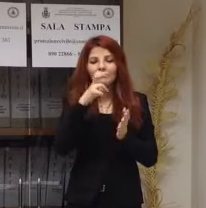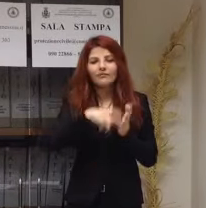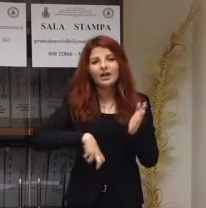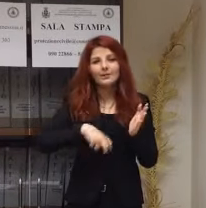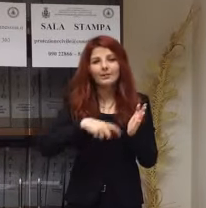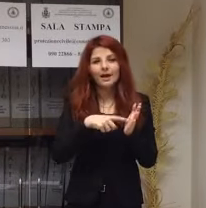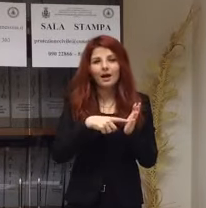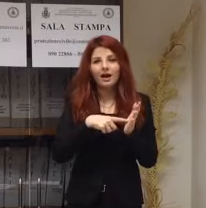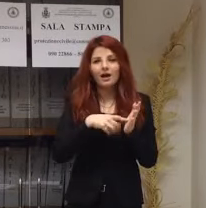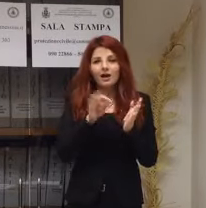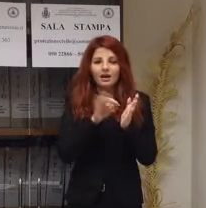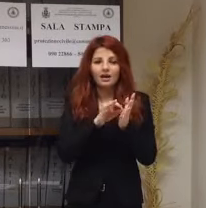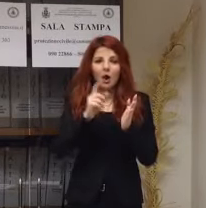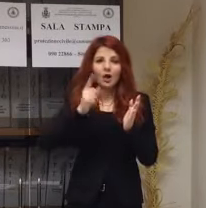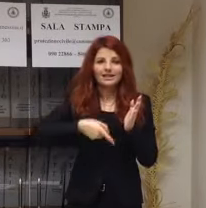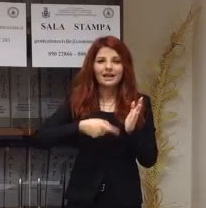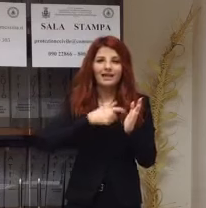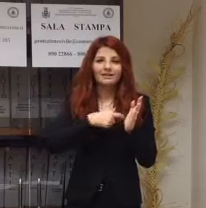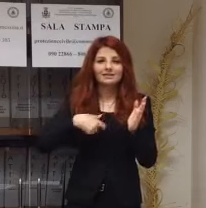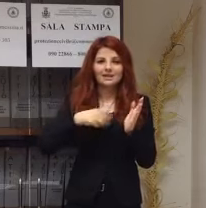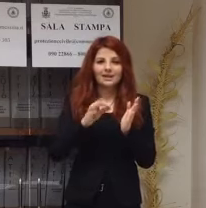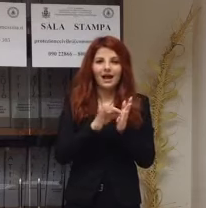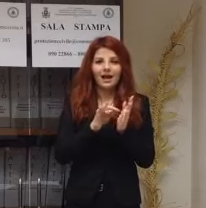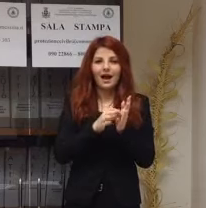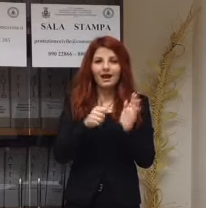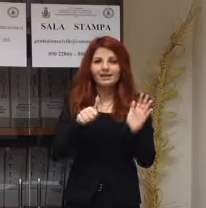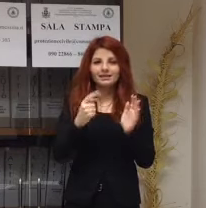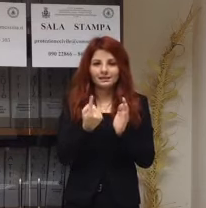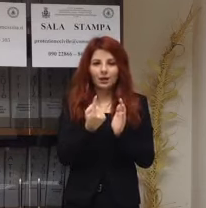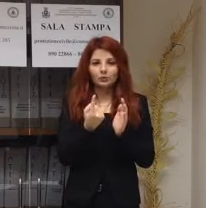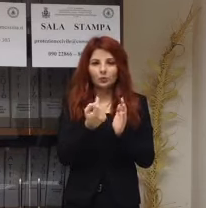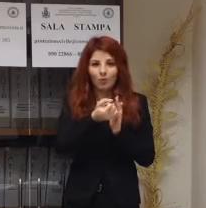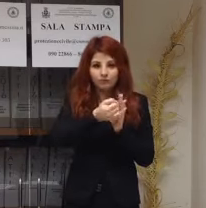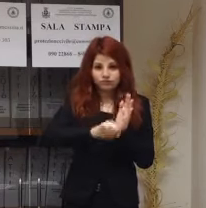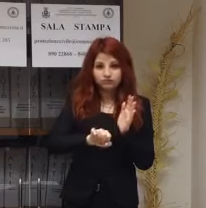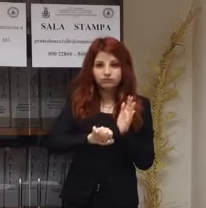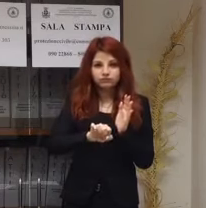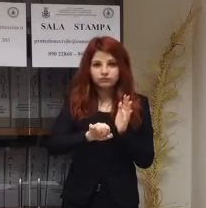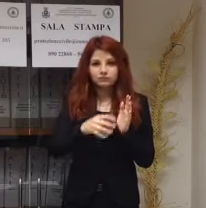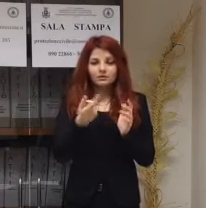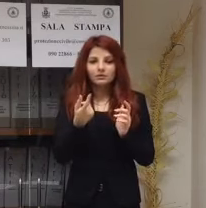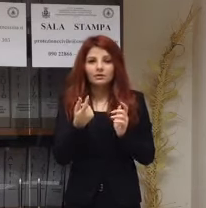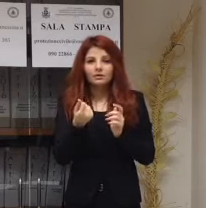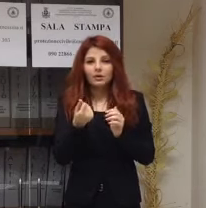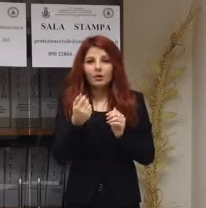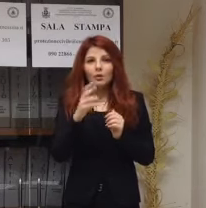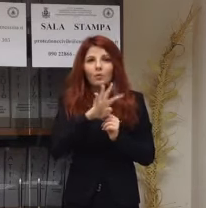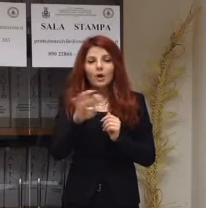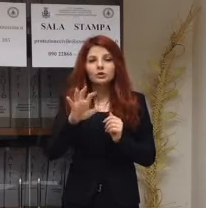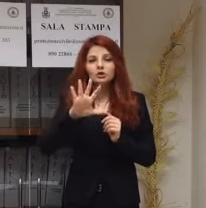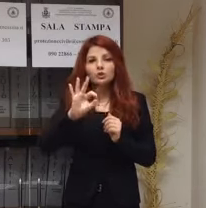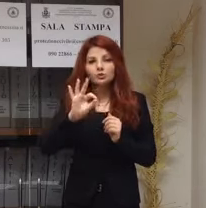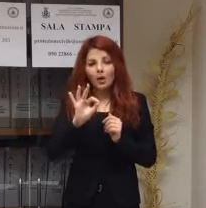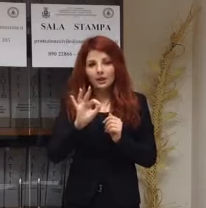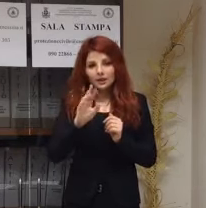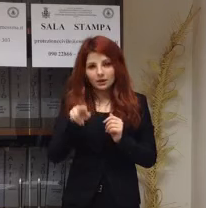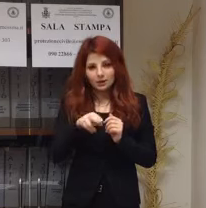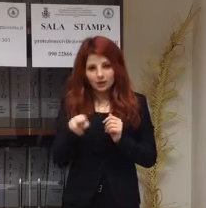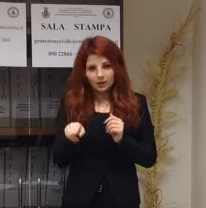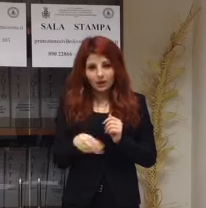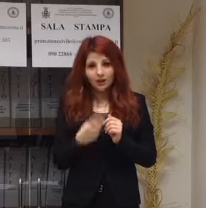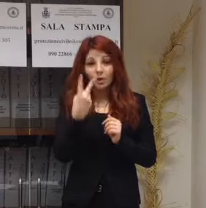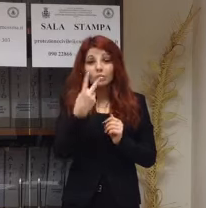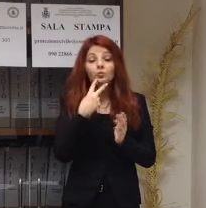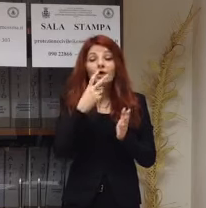in violazione dell'ordinanza sindacale numero 61 per l'importo di 450 euro e due verbali